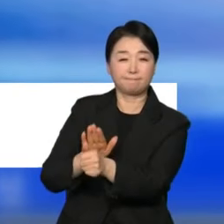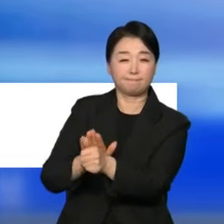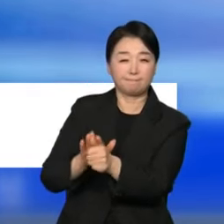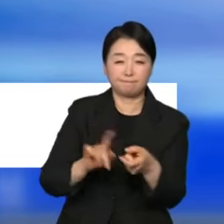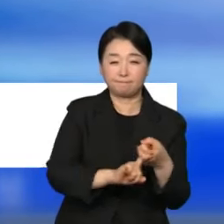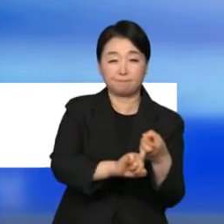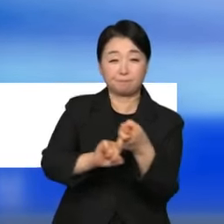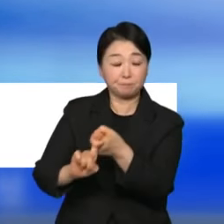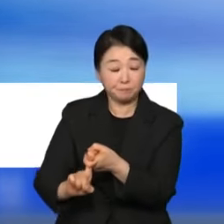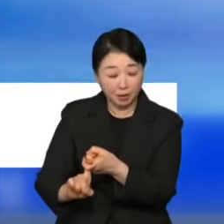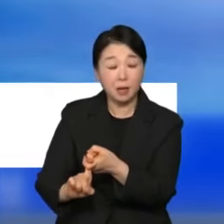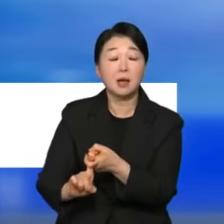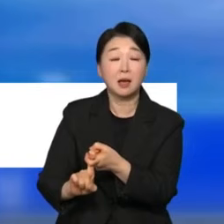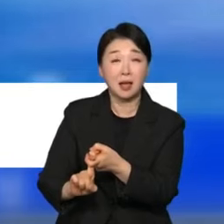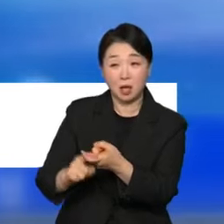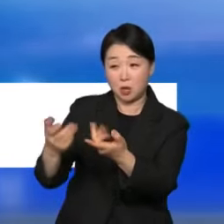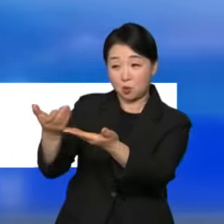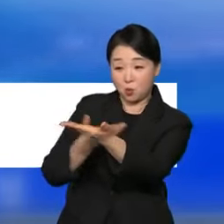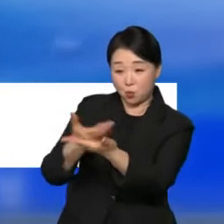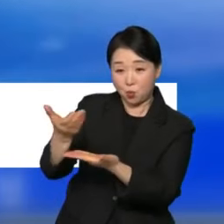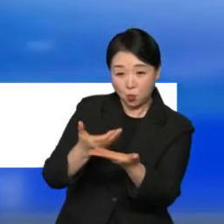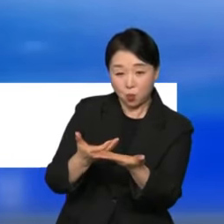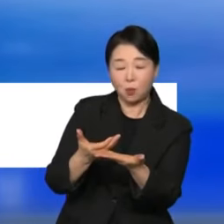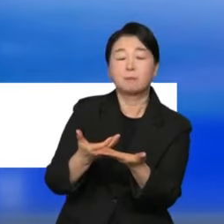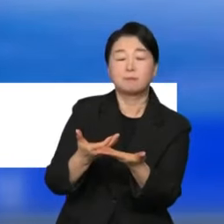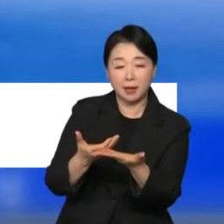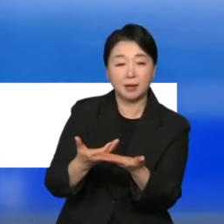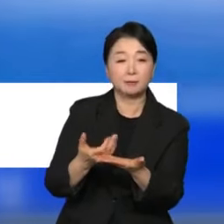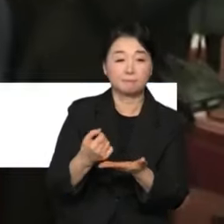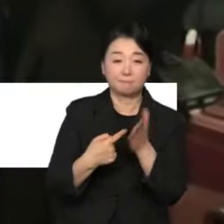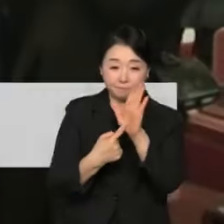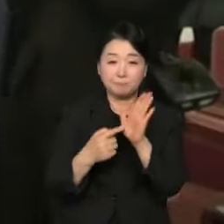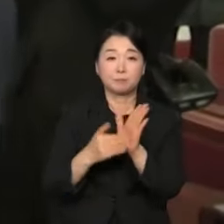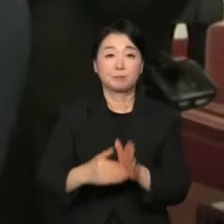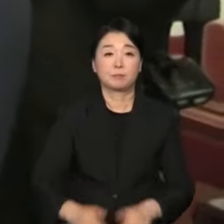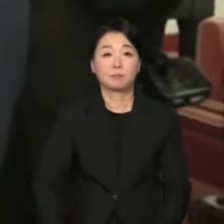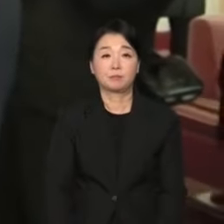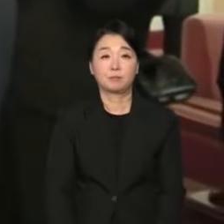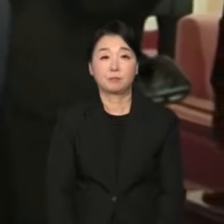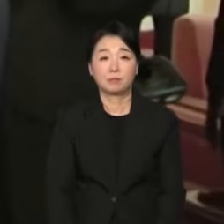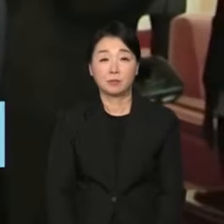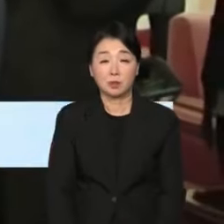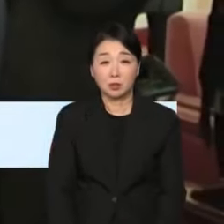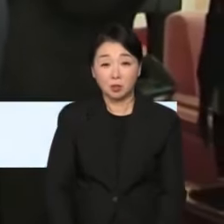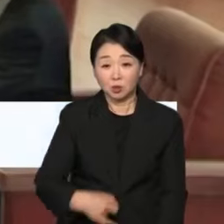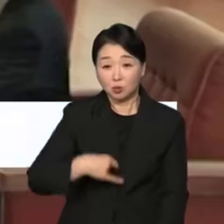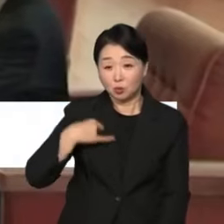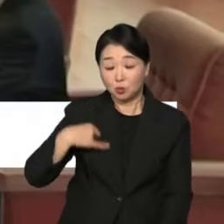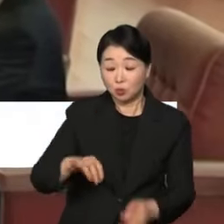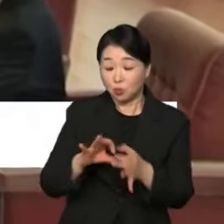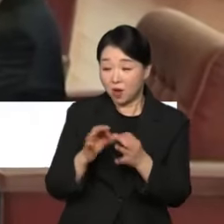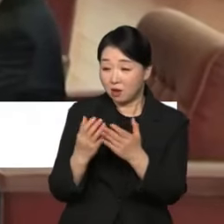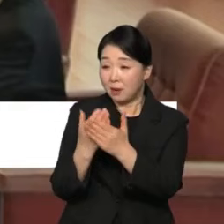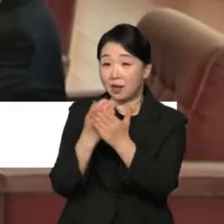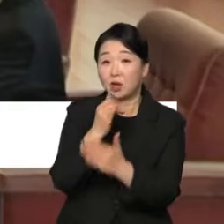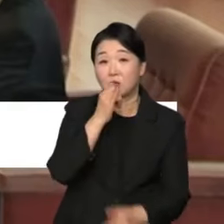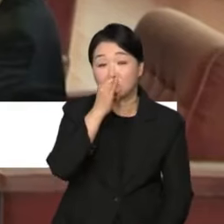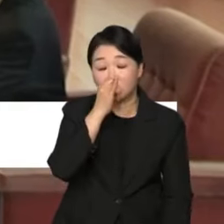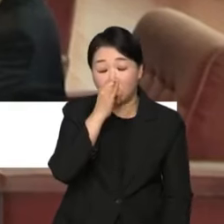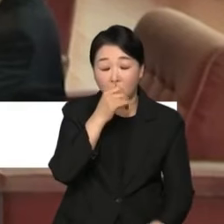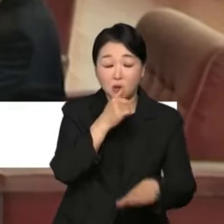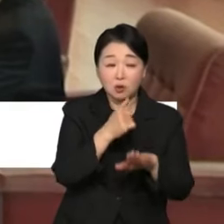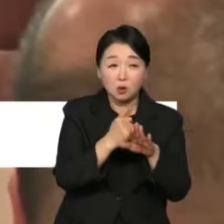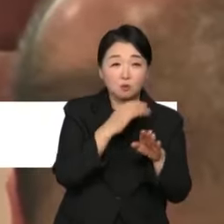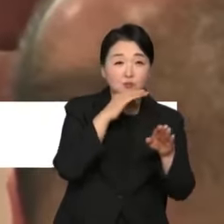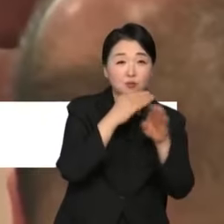연대성을 보내주고 있는 데 대하여 깊은 사의를 표하였다. 여기에 중국과도 관계를 개선하며 북중러